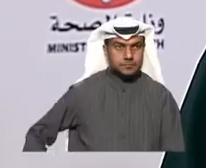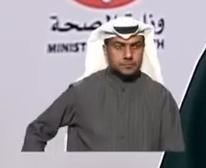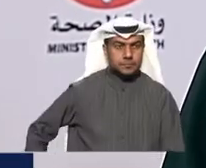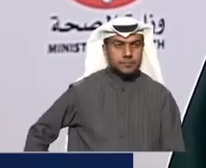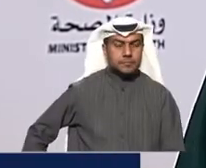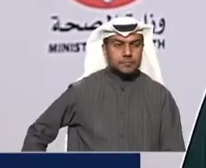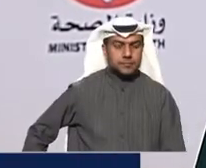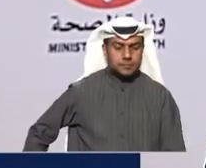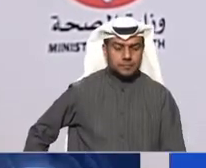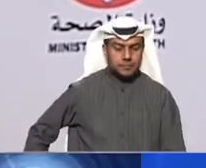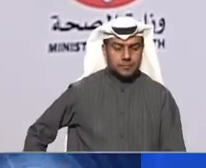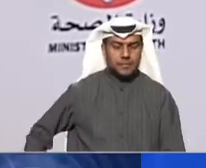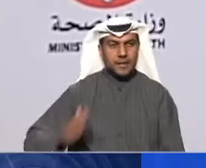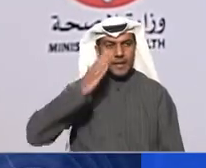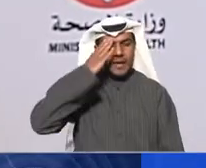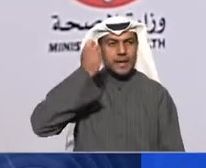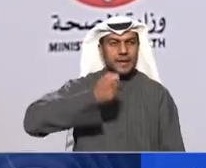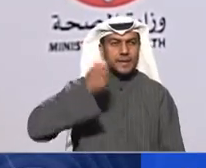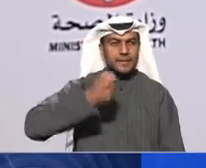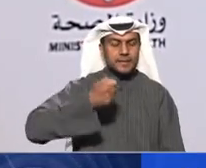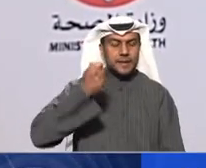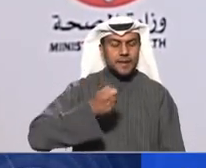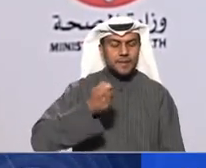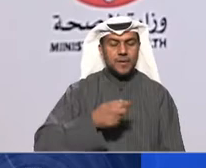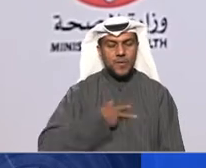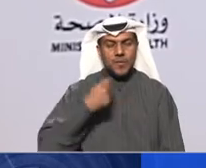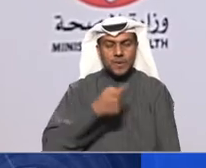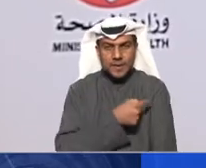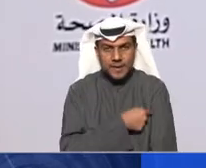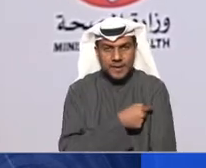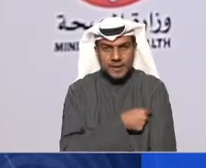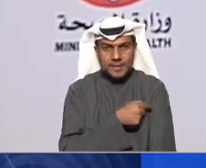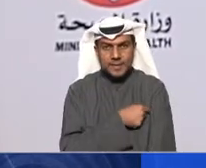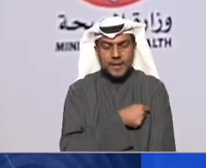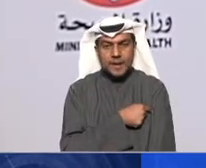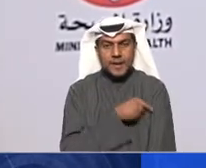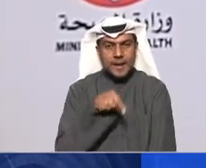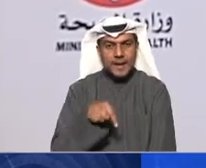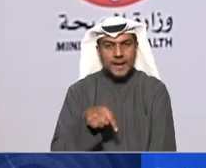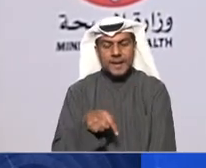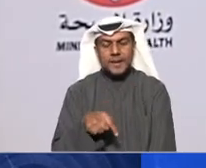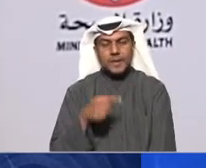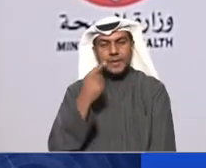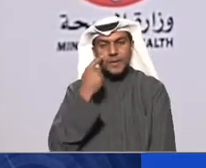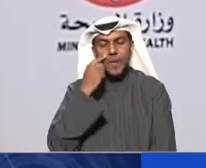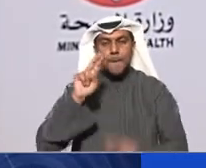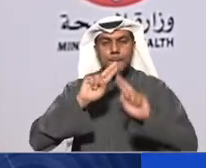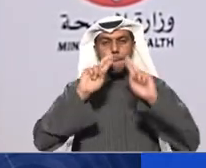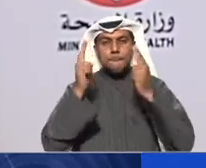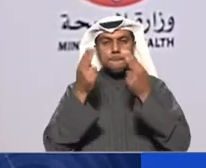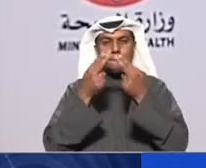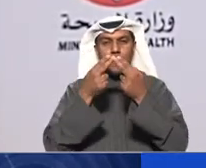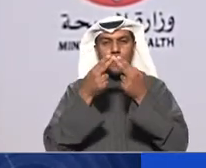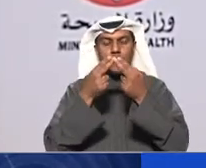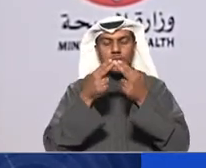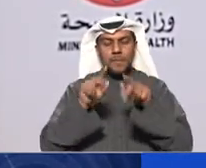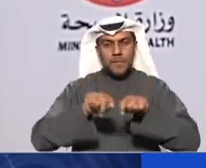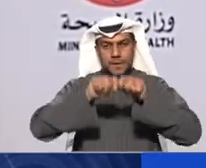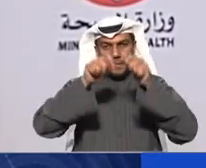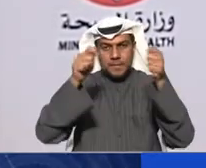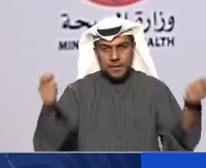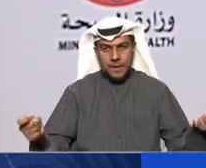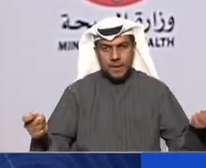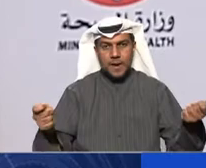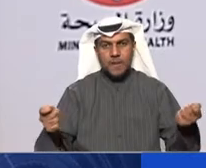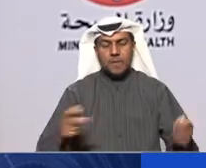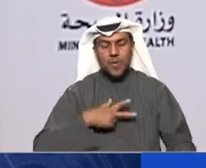صباح الخير مشاهدينا الكرام، من مبنى وزارة الصحة مستمرون معكم في تغطية المؤتمر الصحفي اليومي الذي يعقد من